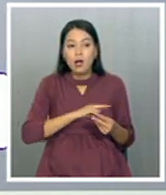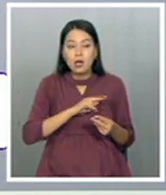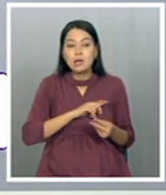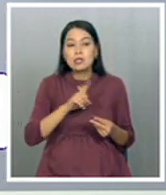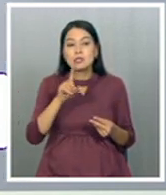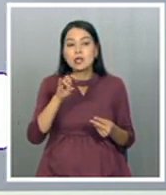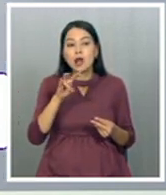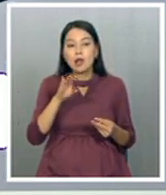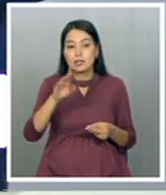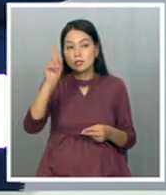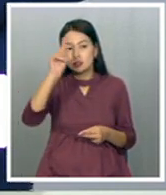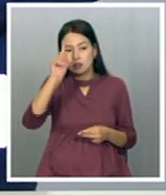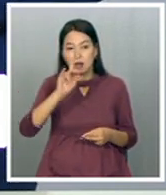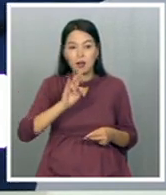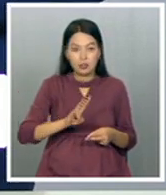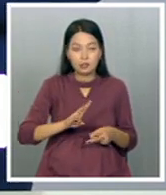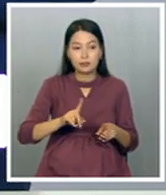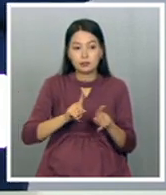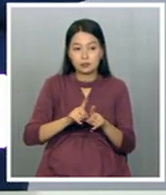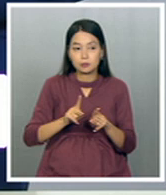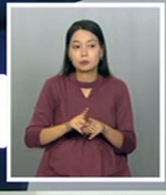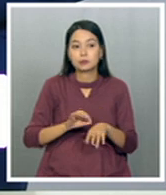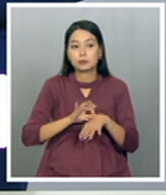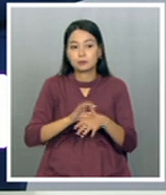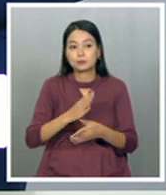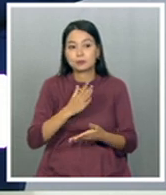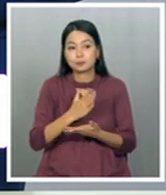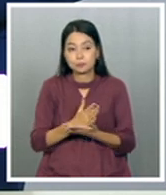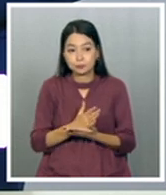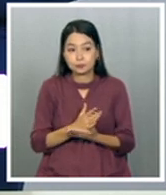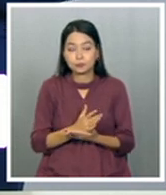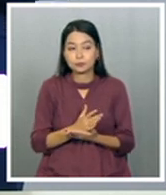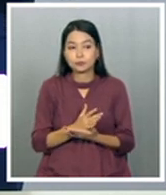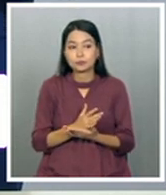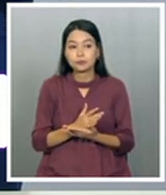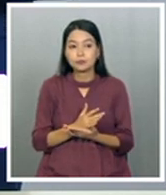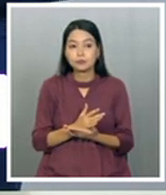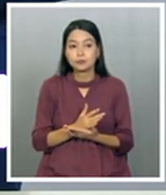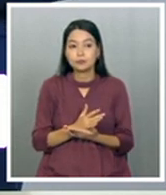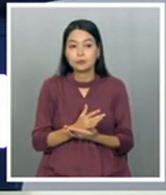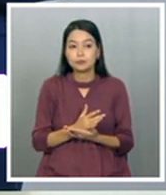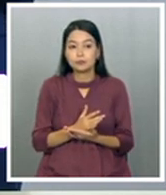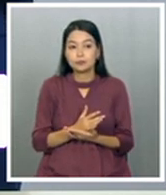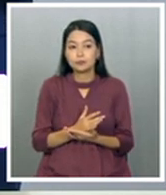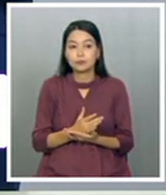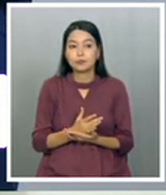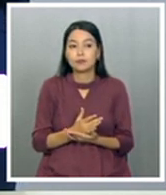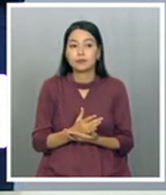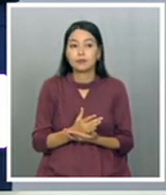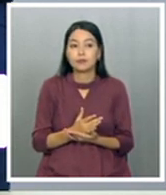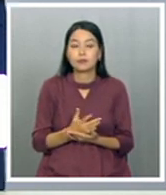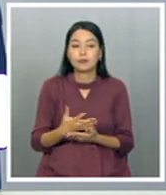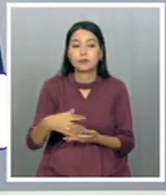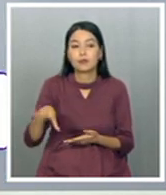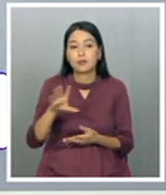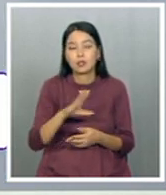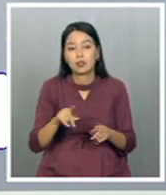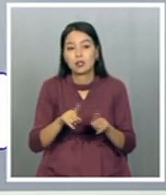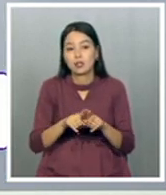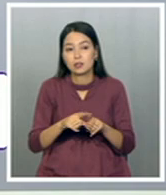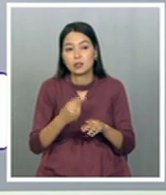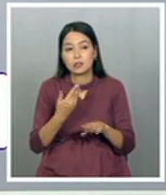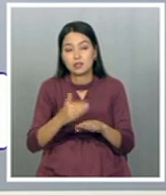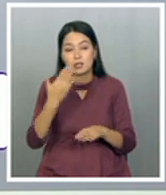өтеді. Бұл жағдайда және жұлдыздарды бақылаған кезде бізде барлық екі жарты шар, яғни